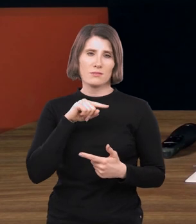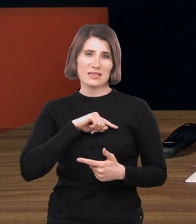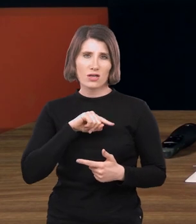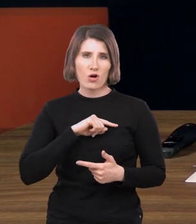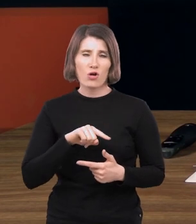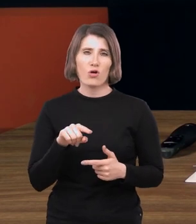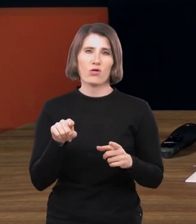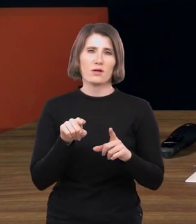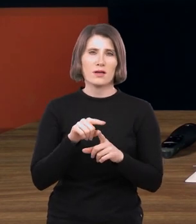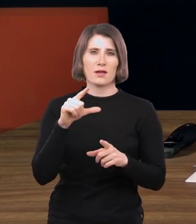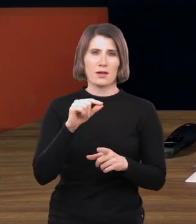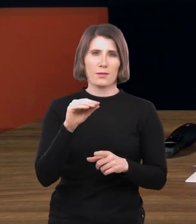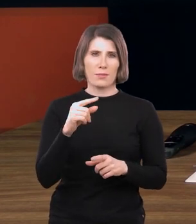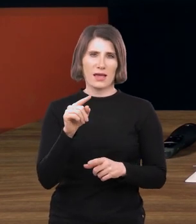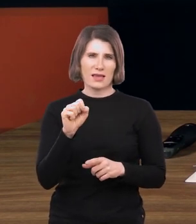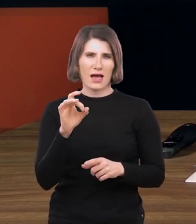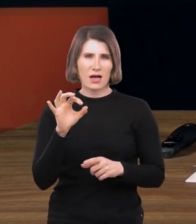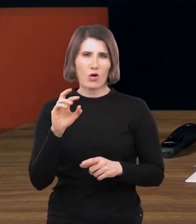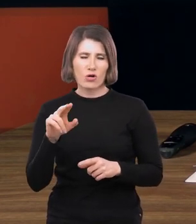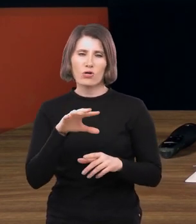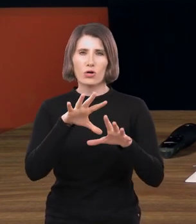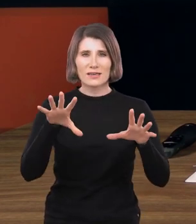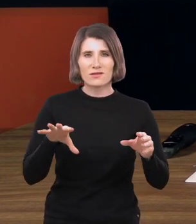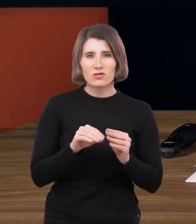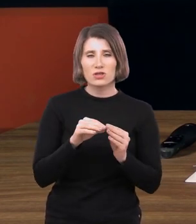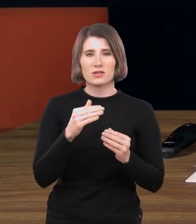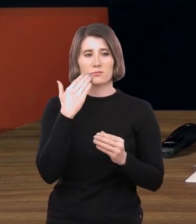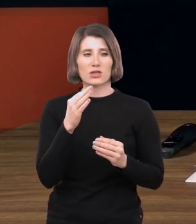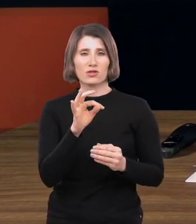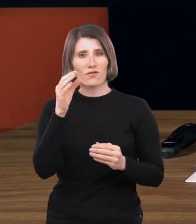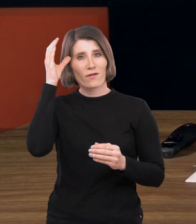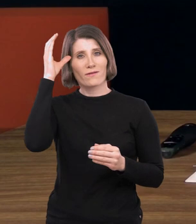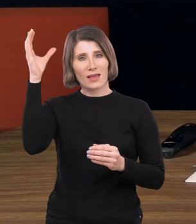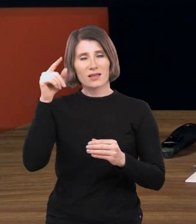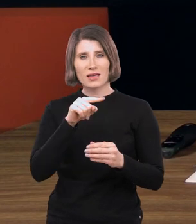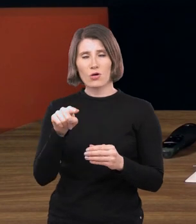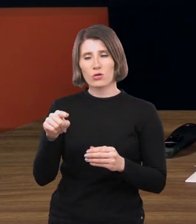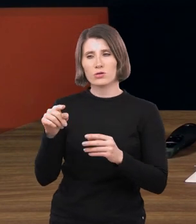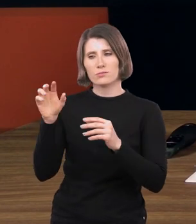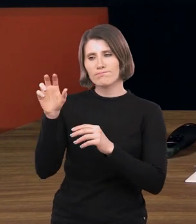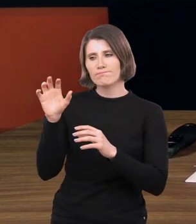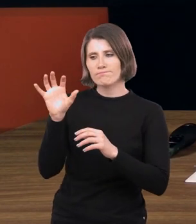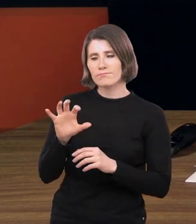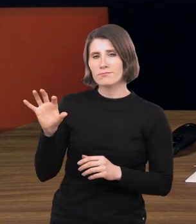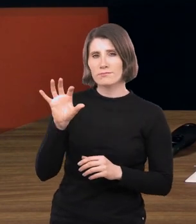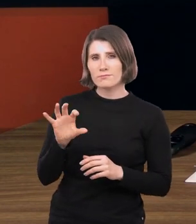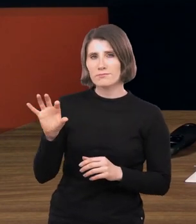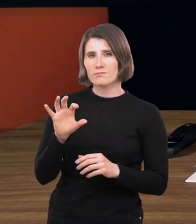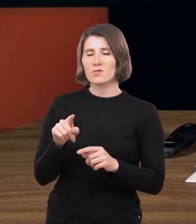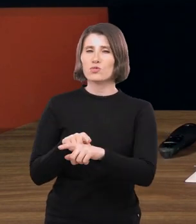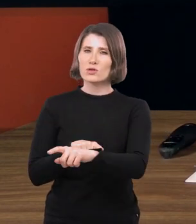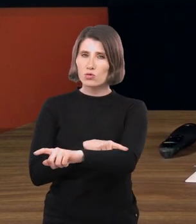psycholog, którzy dzięki swojej wiedzy mogą taką diagnozę, która jest diagnozą